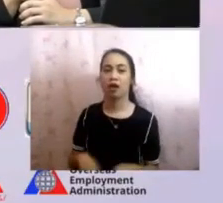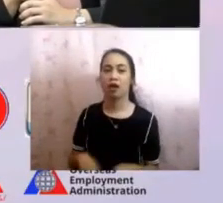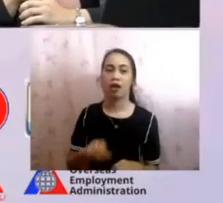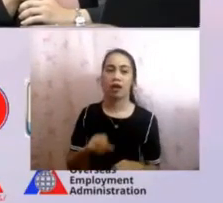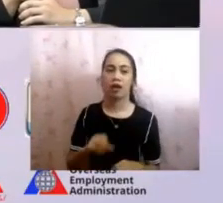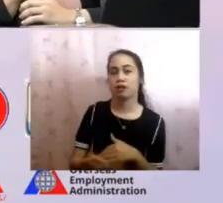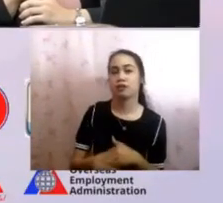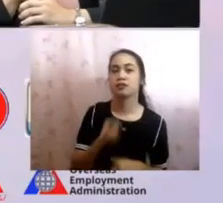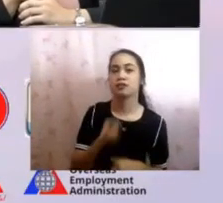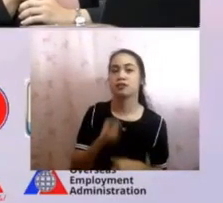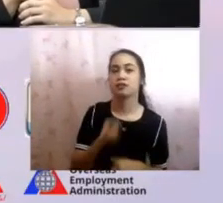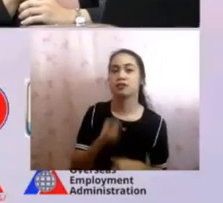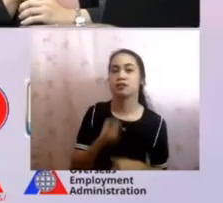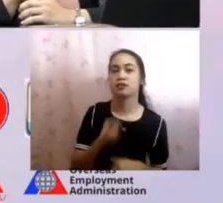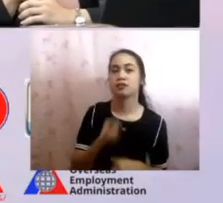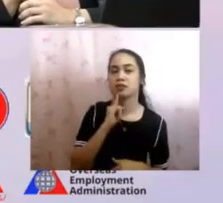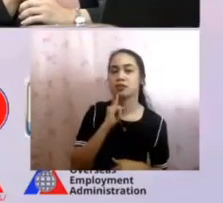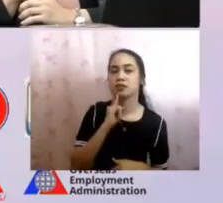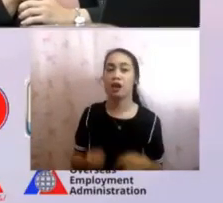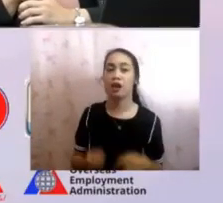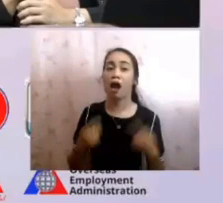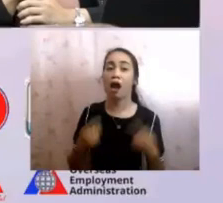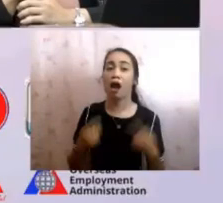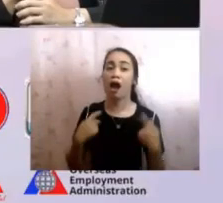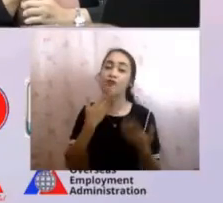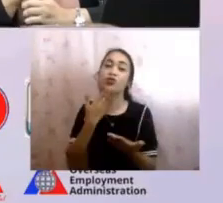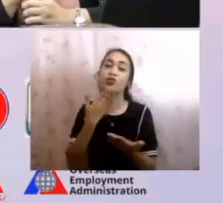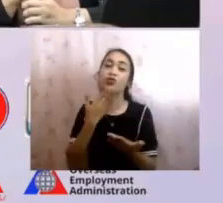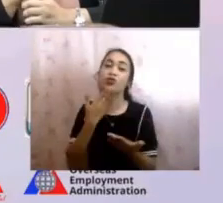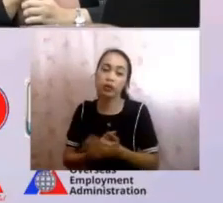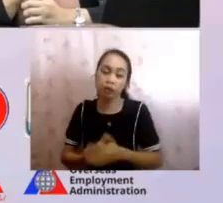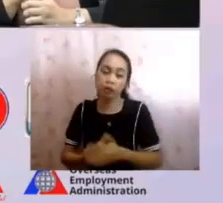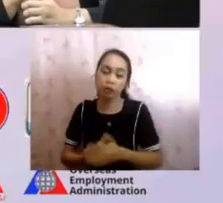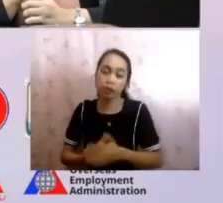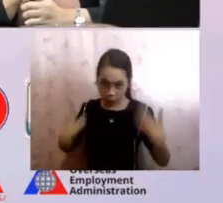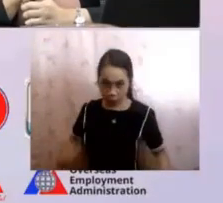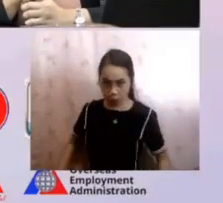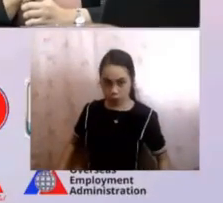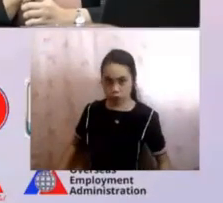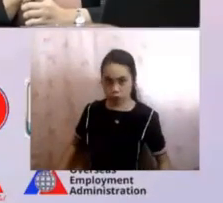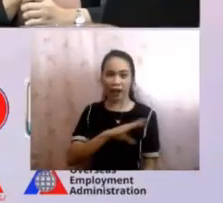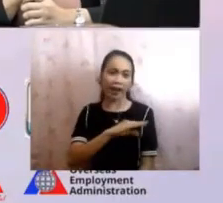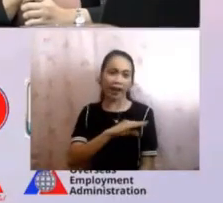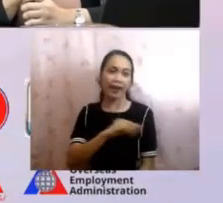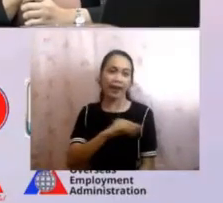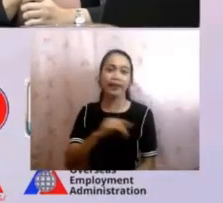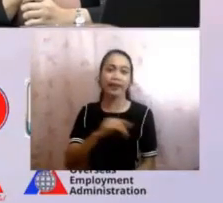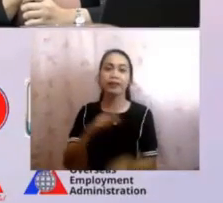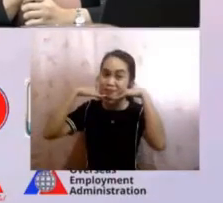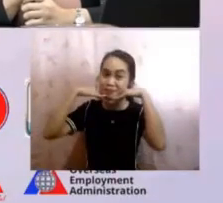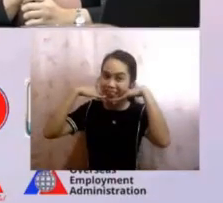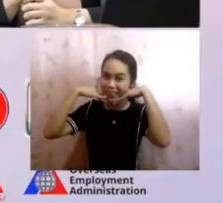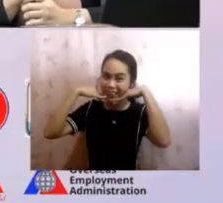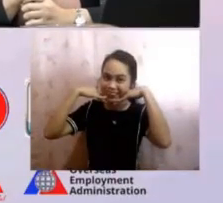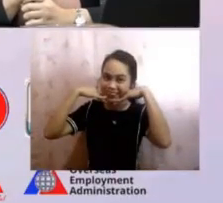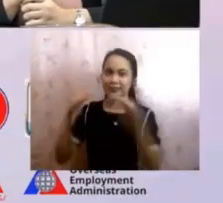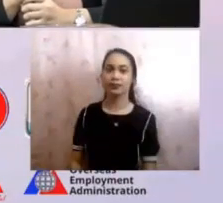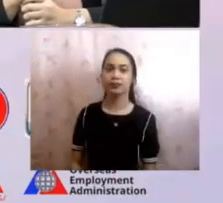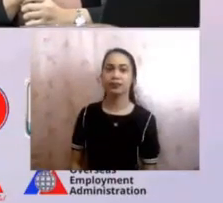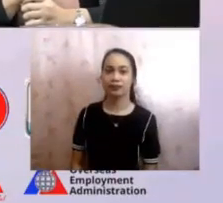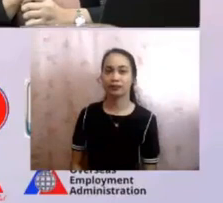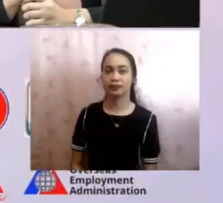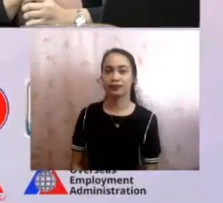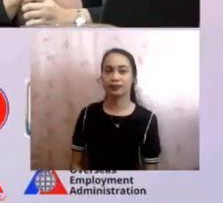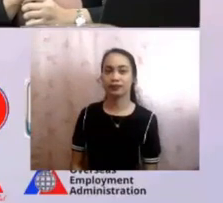then, of course, maintain a good posture and smile. Ayo pagmugot nga mangitag trabaho. Kay bati ka ayo, mangita